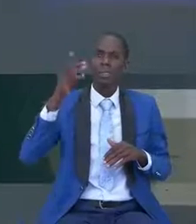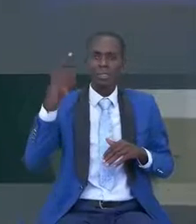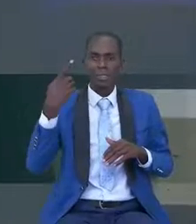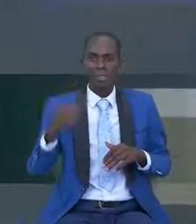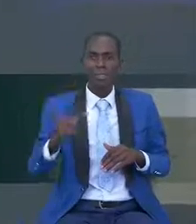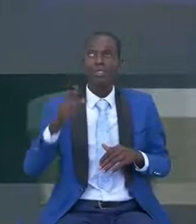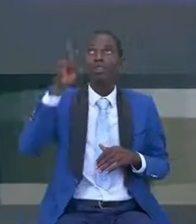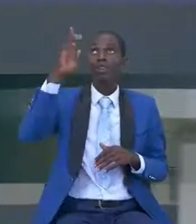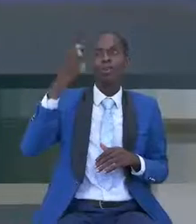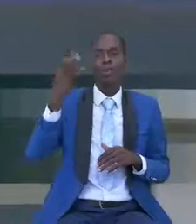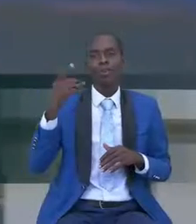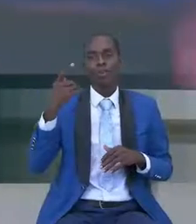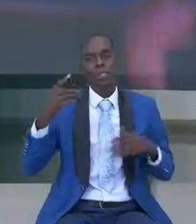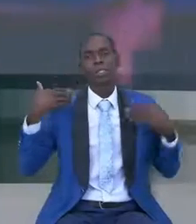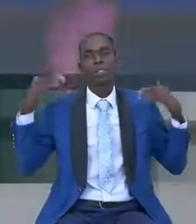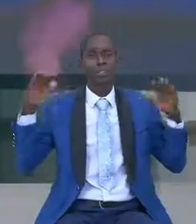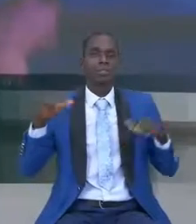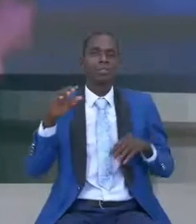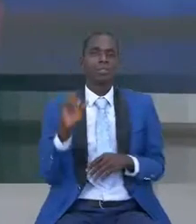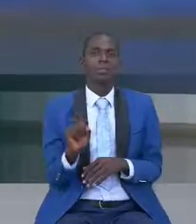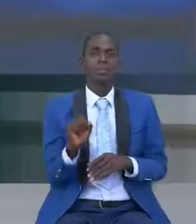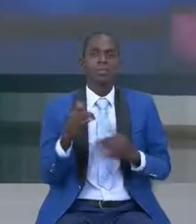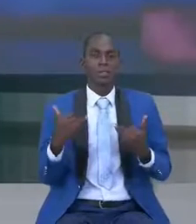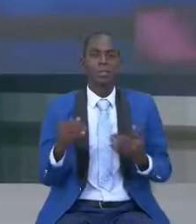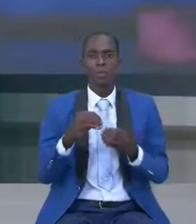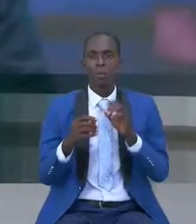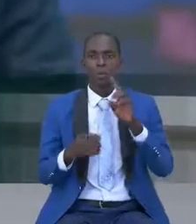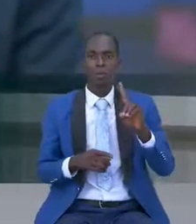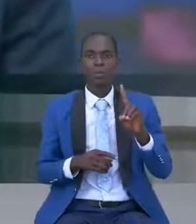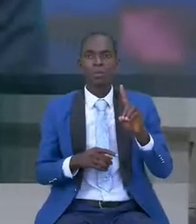du Dieu des anges.